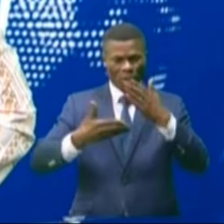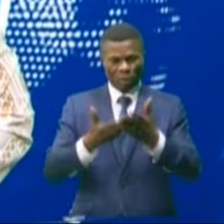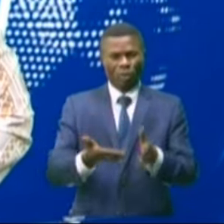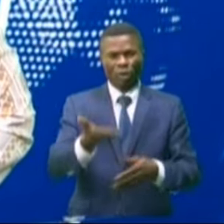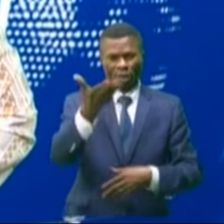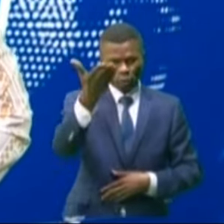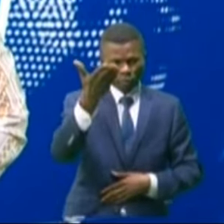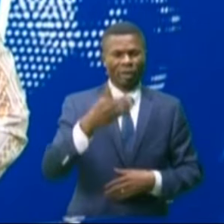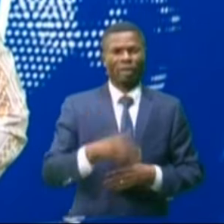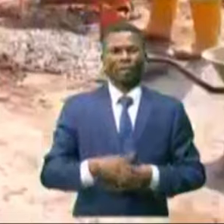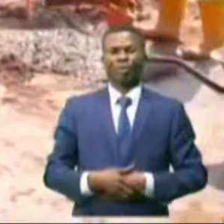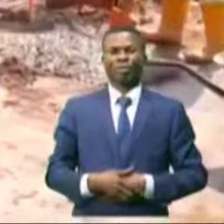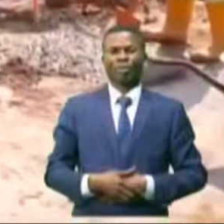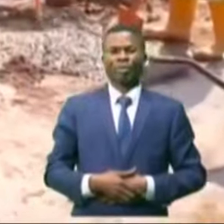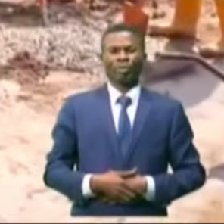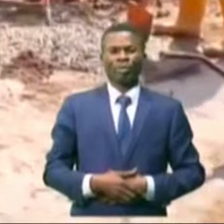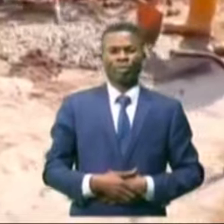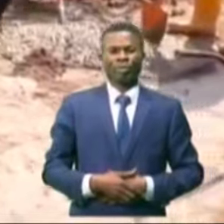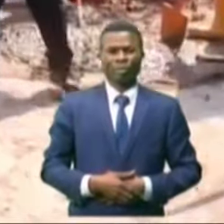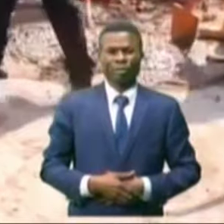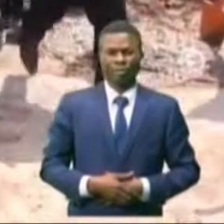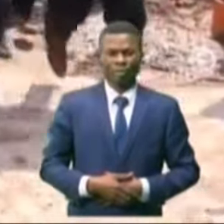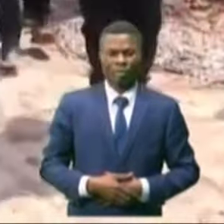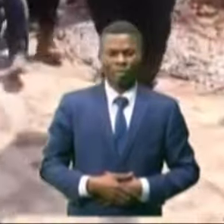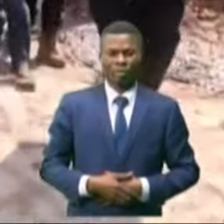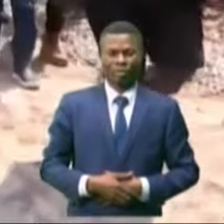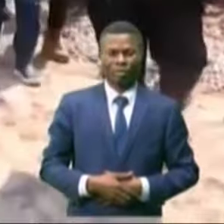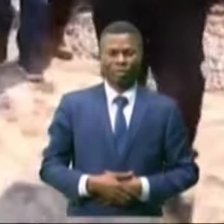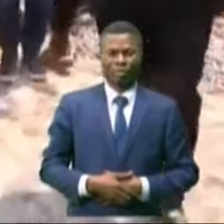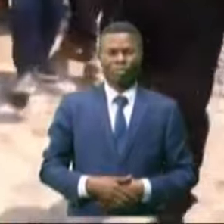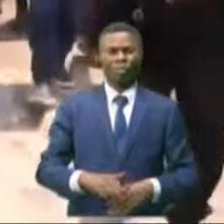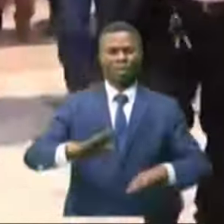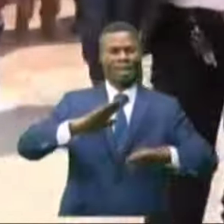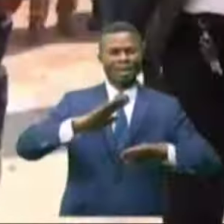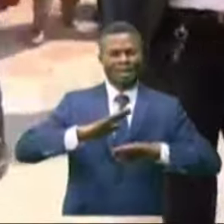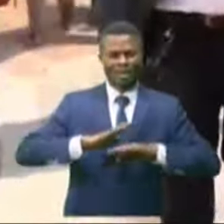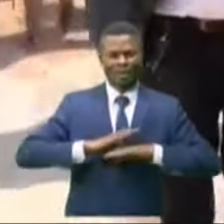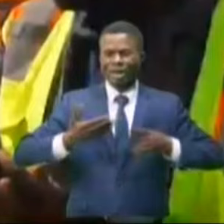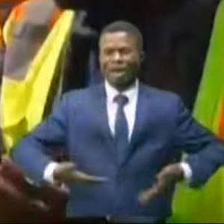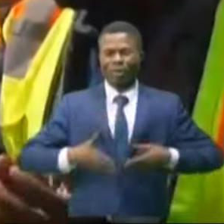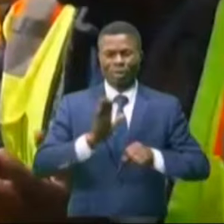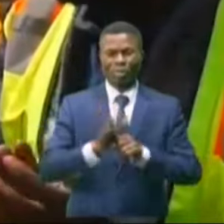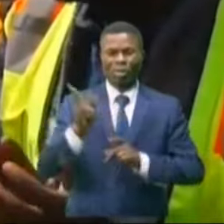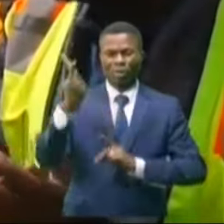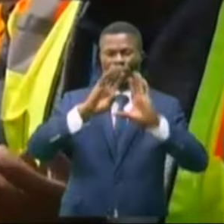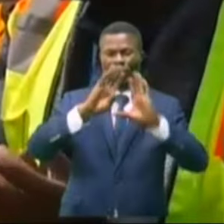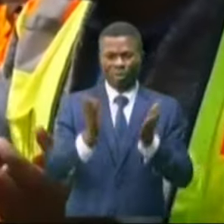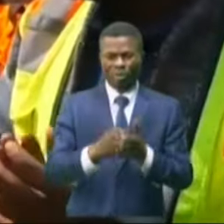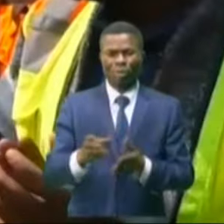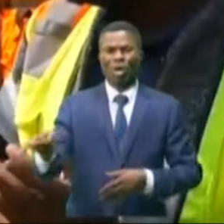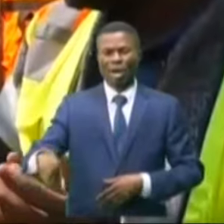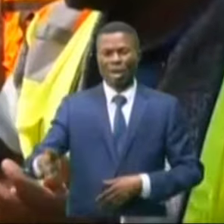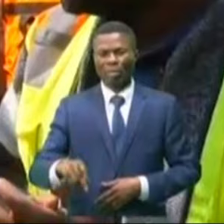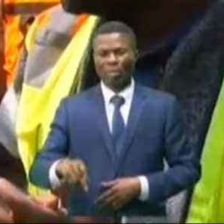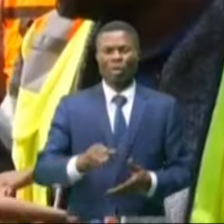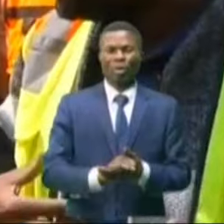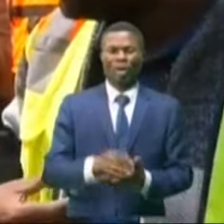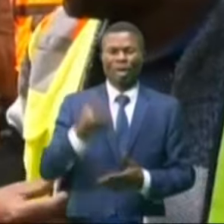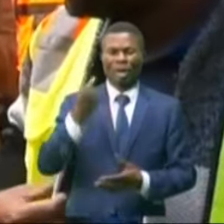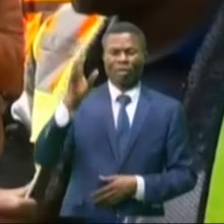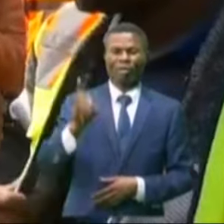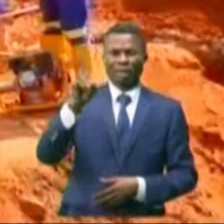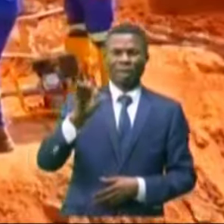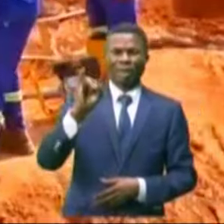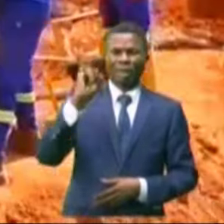Bambeka. Ouf de soulagement pour les habitants de la province d'Ilualaba en général, et en particulier ceux de la commune